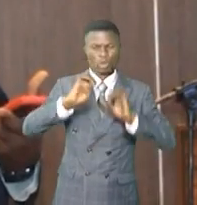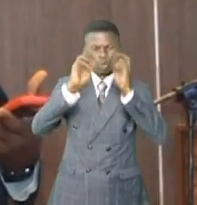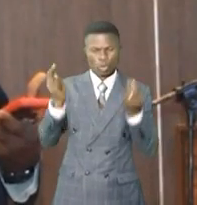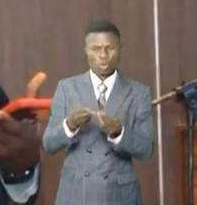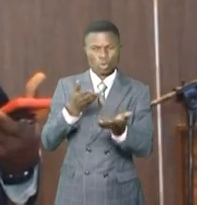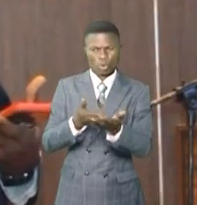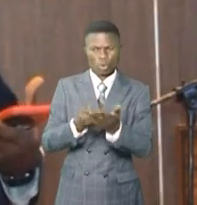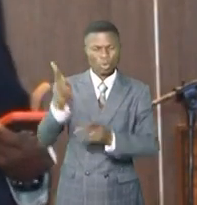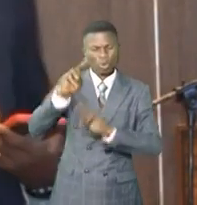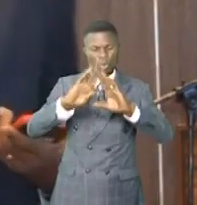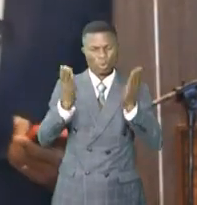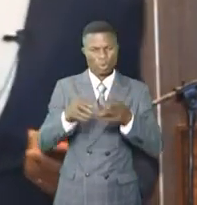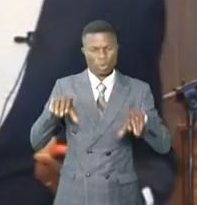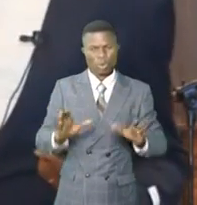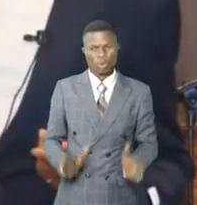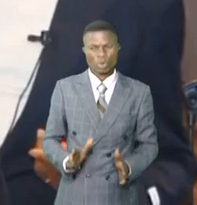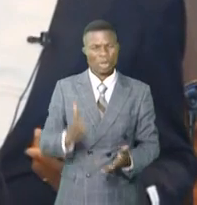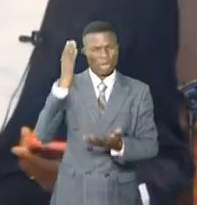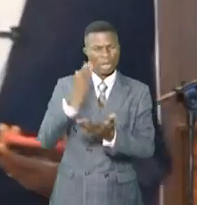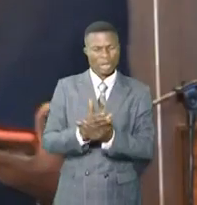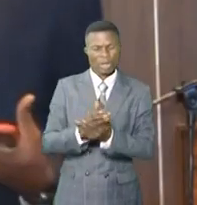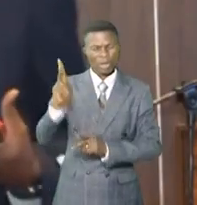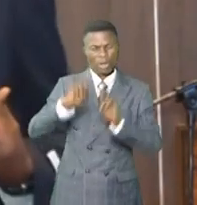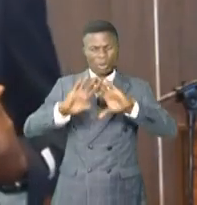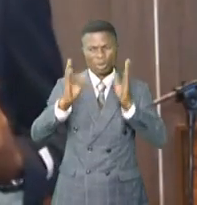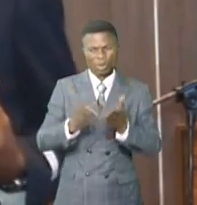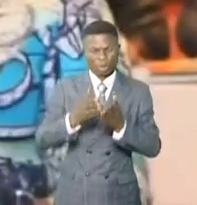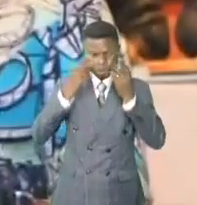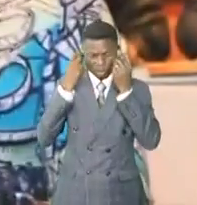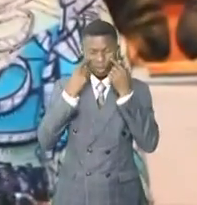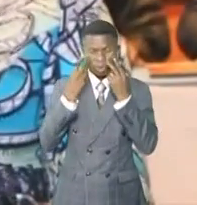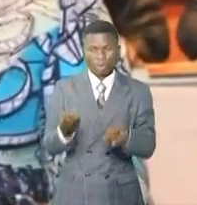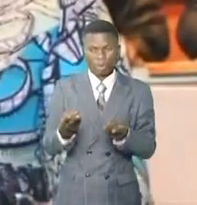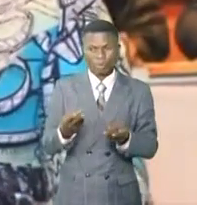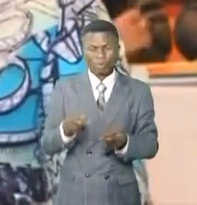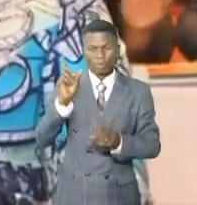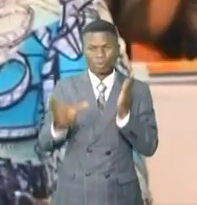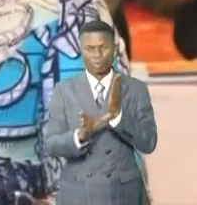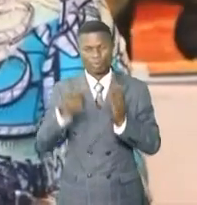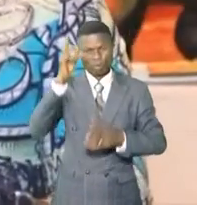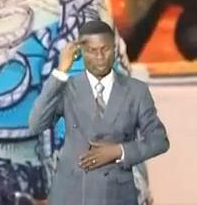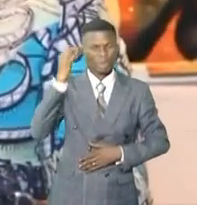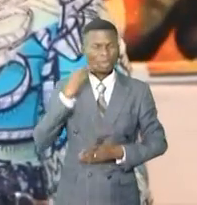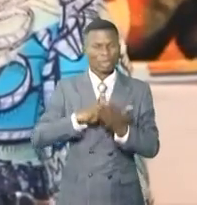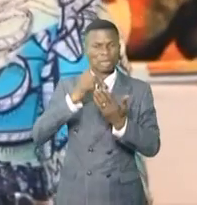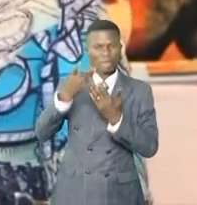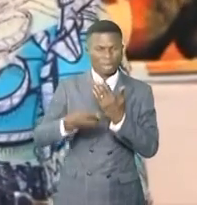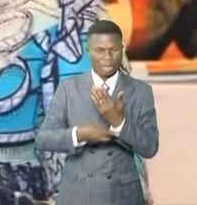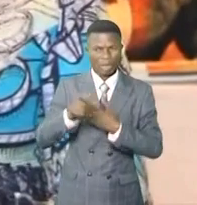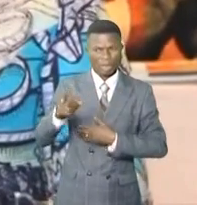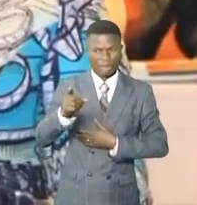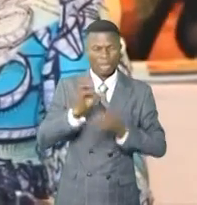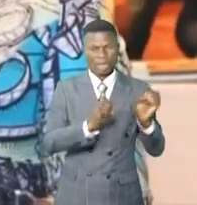structures auprès de la population congolaise et débarrasser la population congolaise de l'ignorance. La vice-première ministre, ministre du Plan, Élisée Mounembwe,